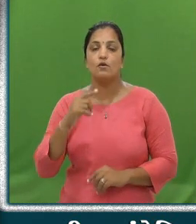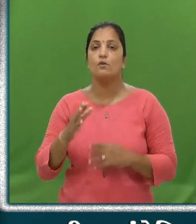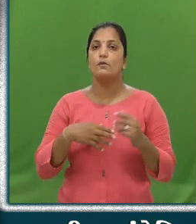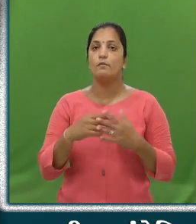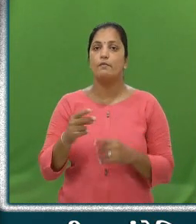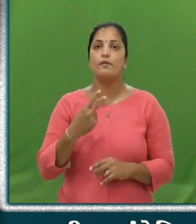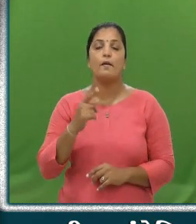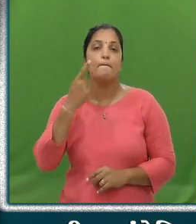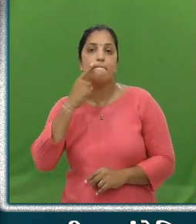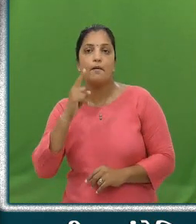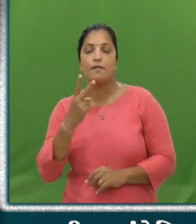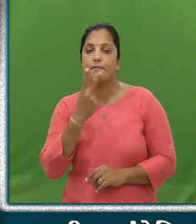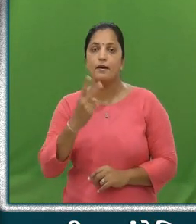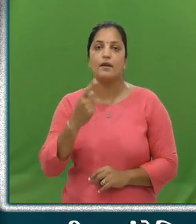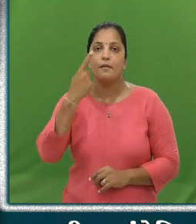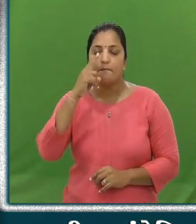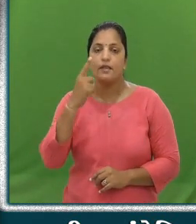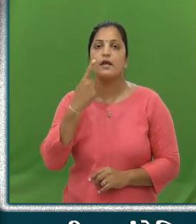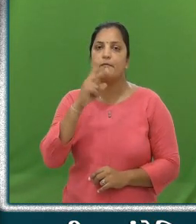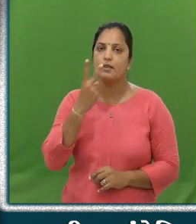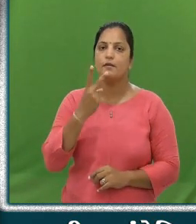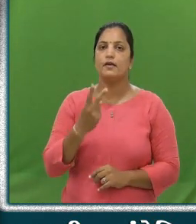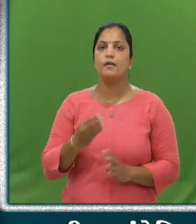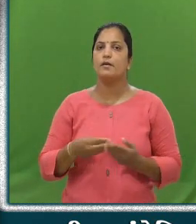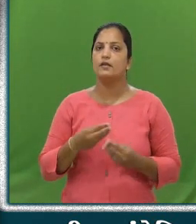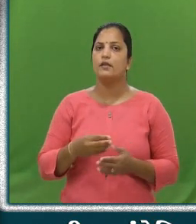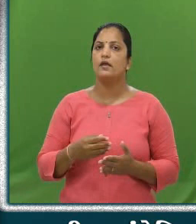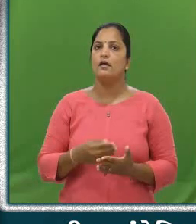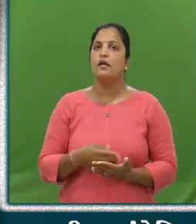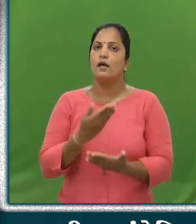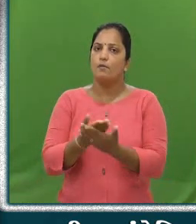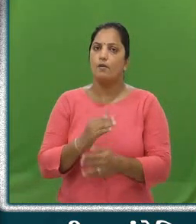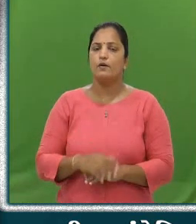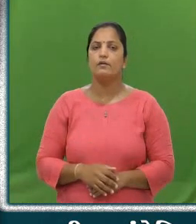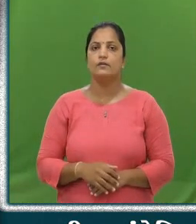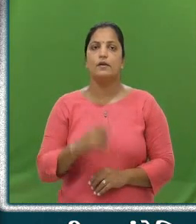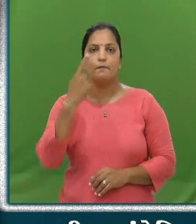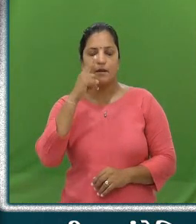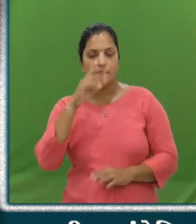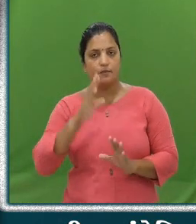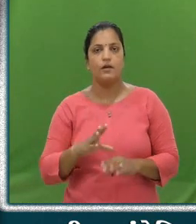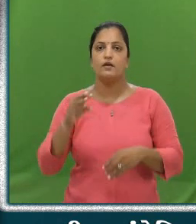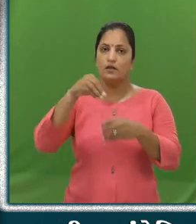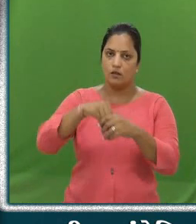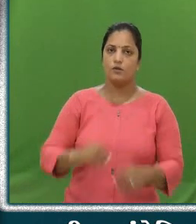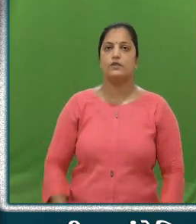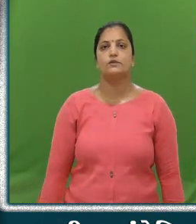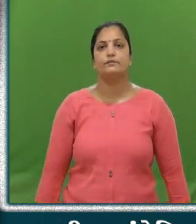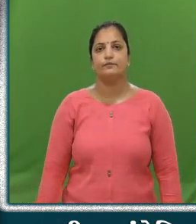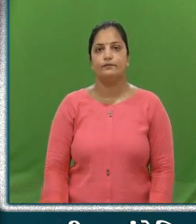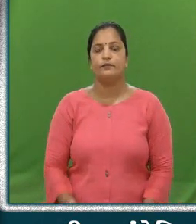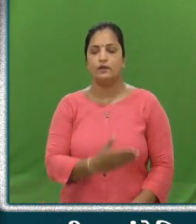એક માતૃક છે એક પિતા તરફથી મળતી હોય છે અને બીજું જે કહેવામાં આવે છે માતા તરફથી મળતું હોય